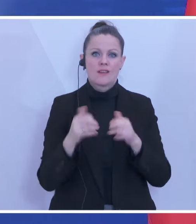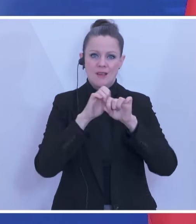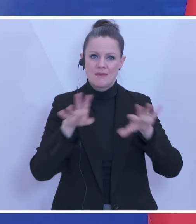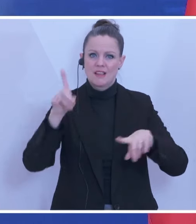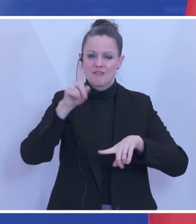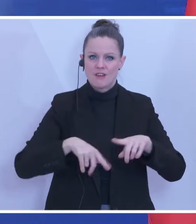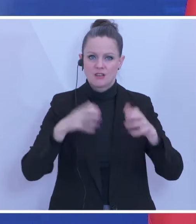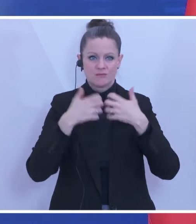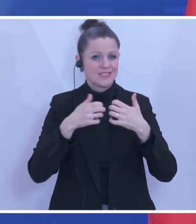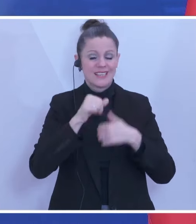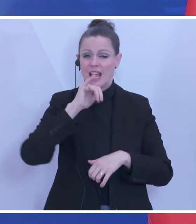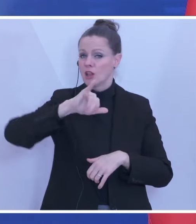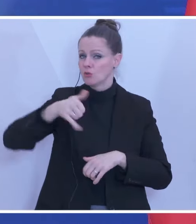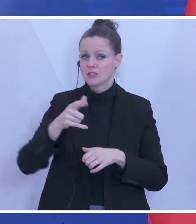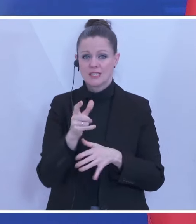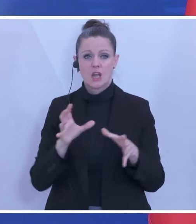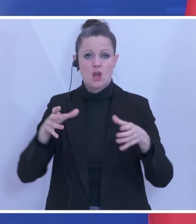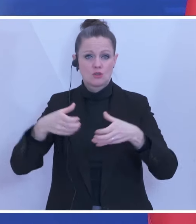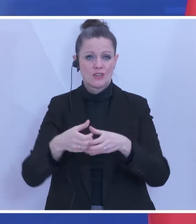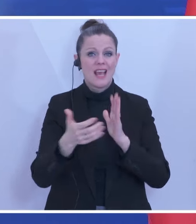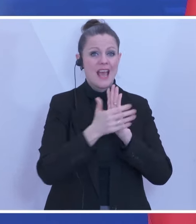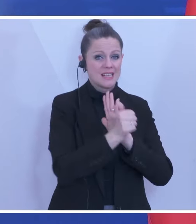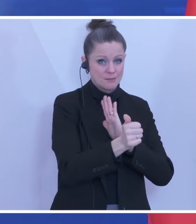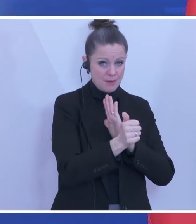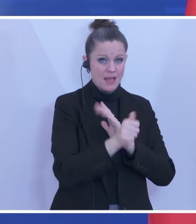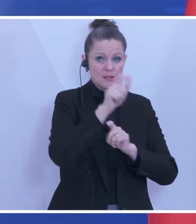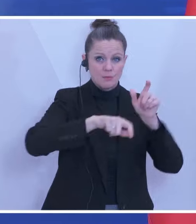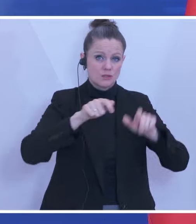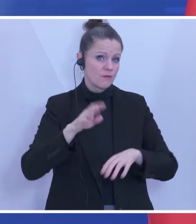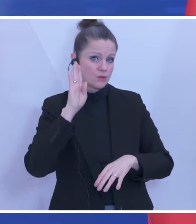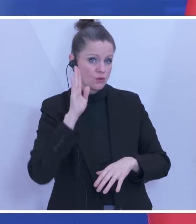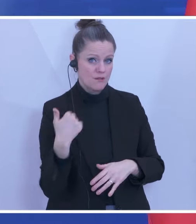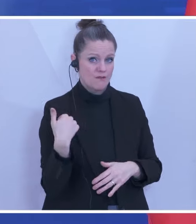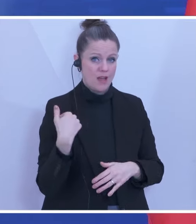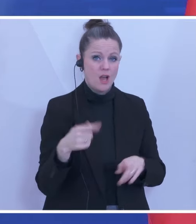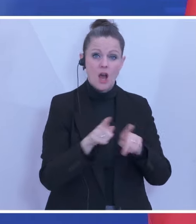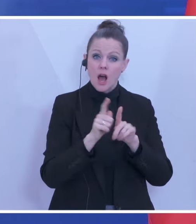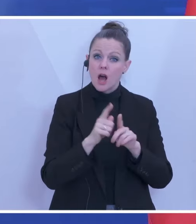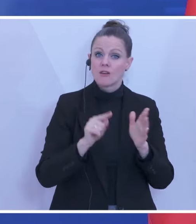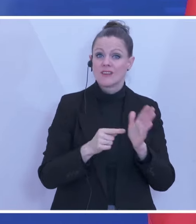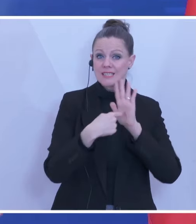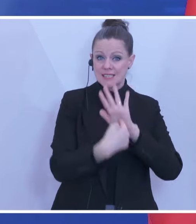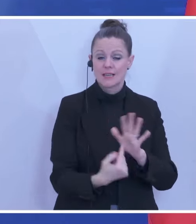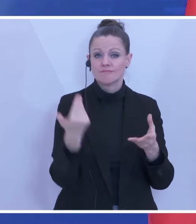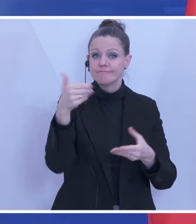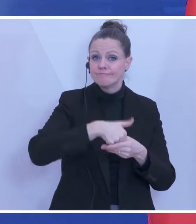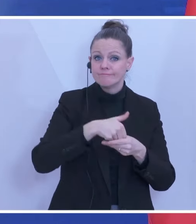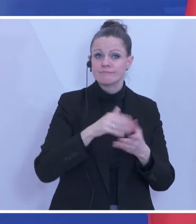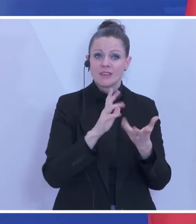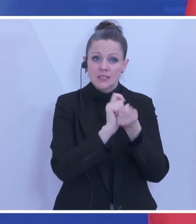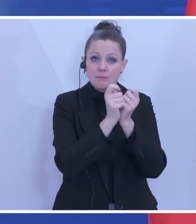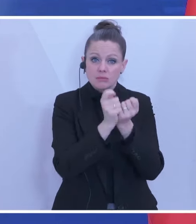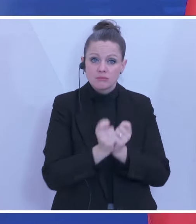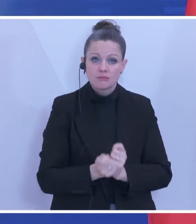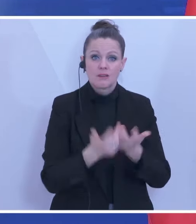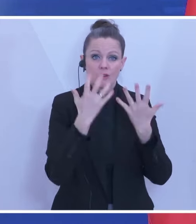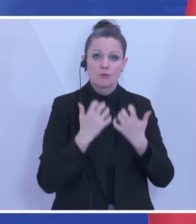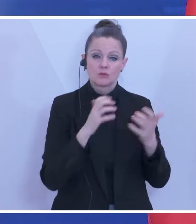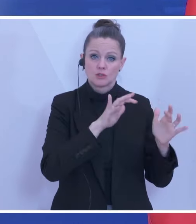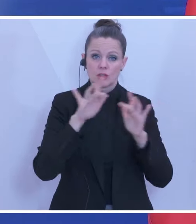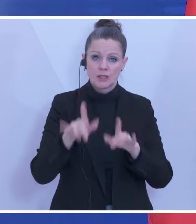worden, es war nicht im Justizausschuss, wo wir Expertinnen und Experten gehört haben, wo dargelegt worden ist, was noch an Änderungen gewünscht